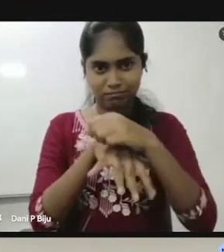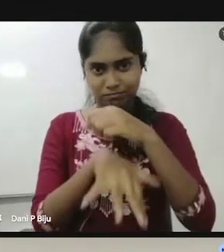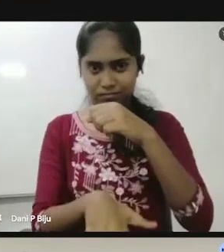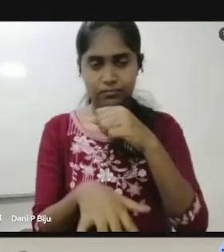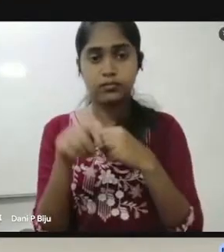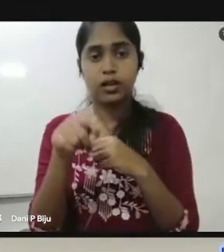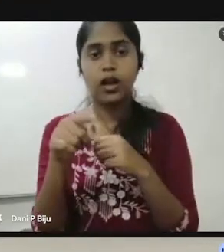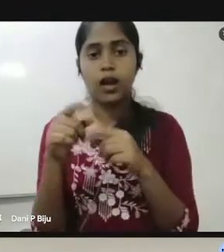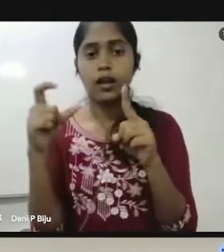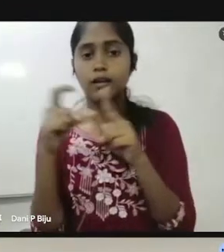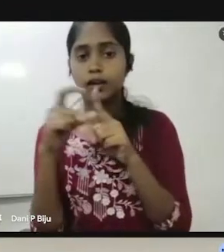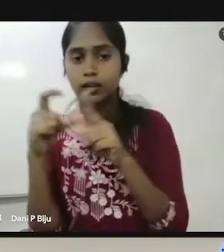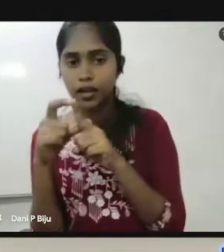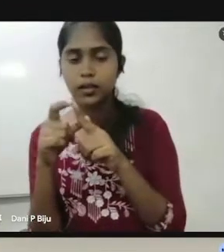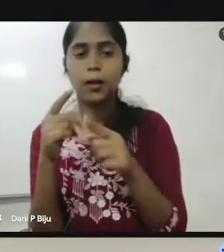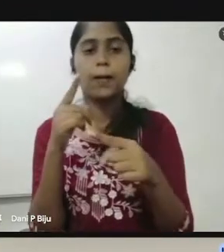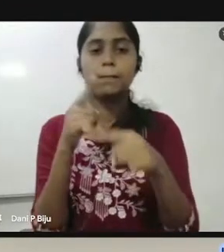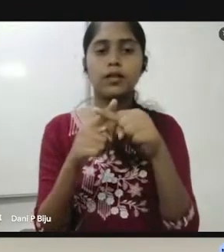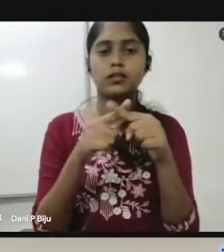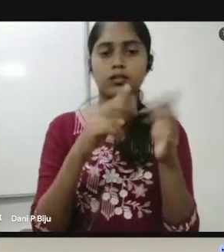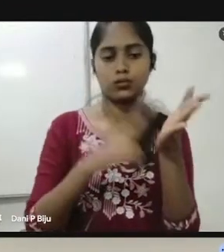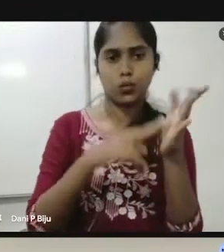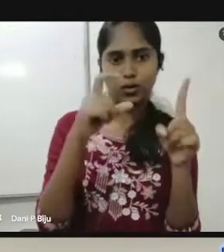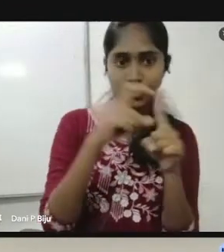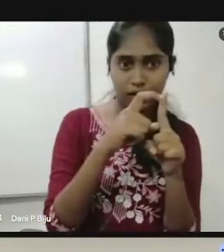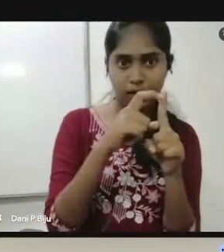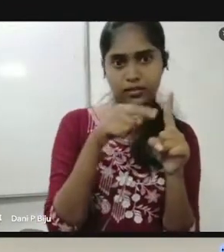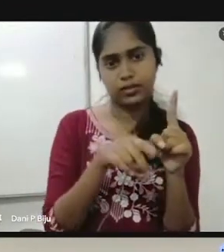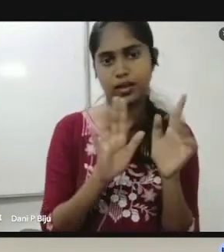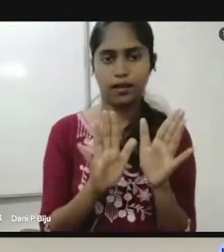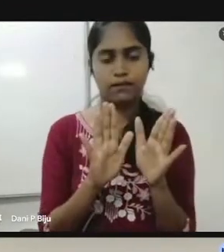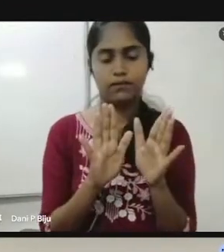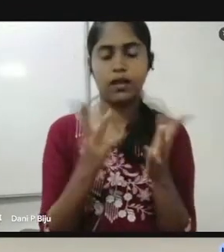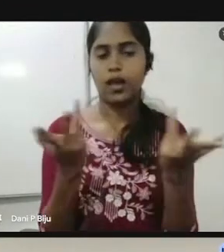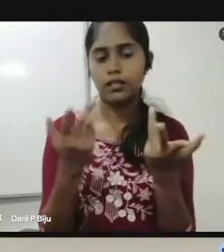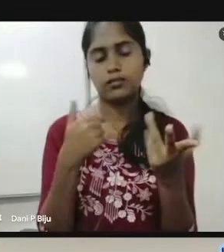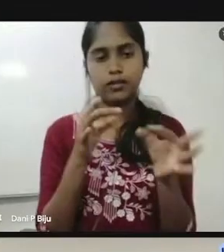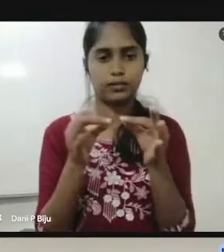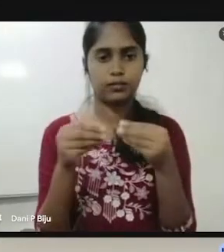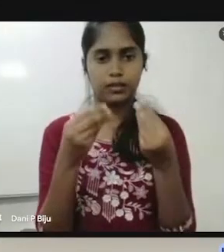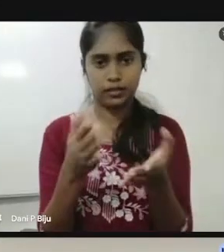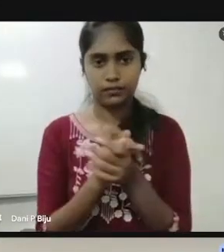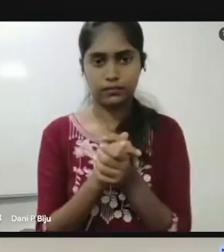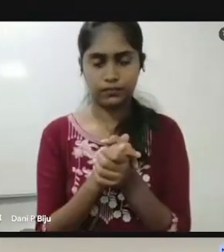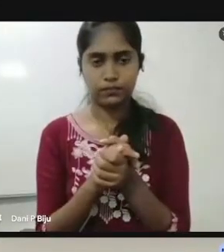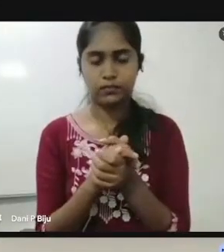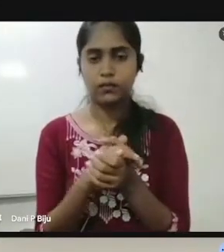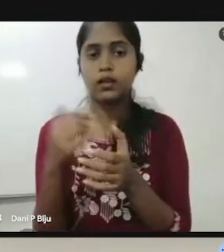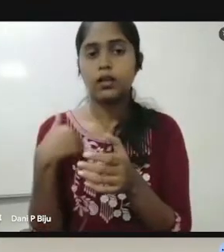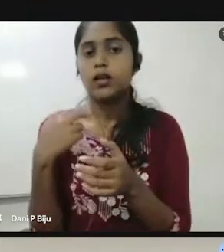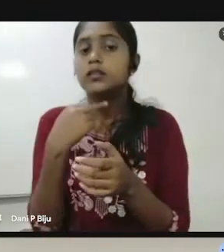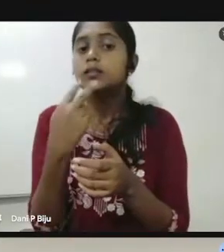ഡെഡിക്കേറ്റഡ് AACയും ഉണ്ട്, നോൺ ഡെഡിക്കേറ്റഡ് AAC ഉണ്ട്. അതെന്താണെന്ന് ഞാൻ പറയാം. അതിൽ സ്പീച്ച് ജനറേറ്റ് ചെയ്യുന്ന ഡിവൈസസും